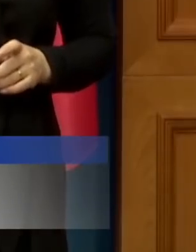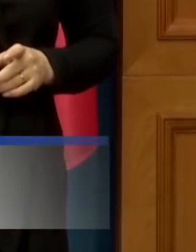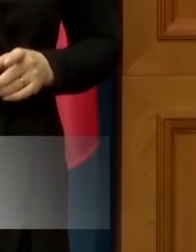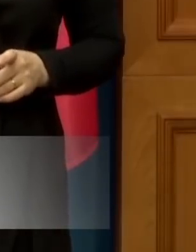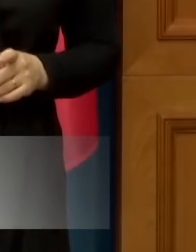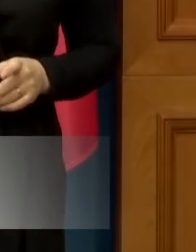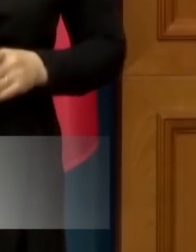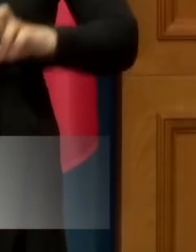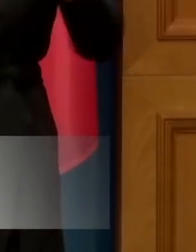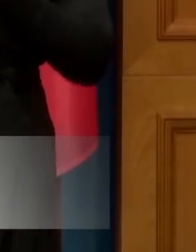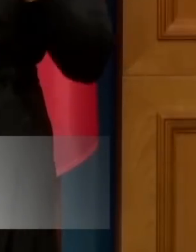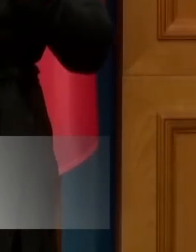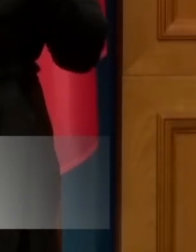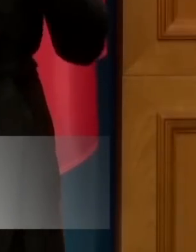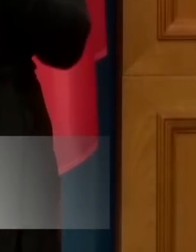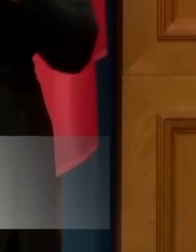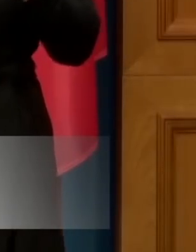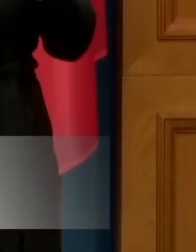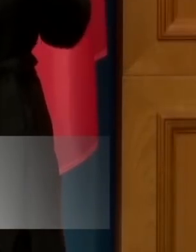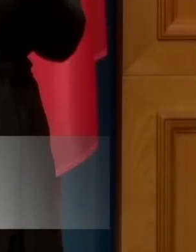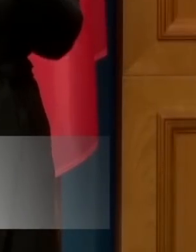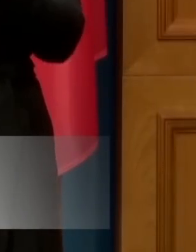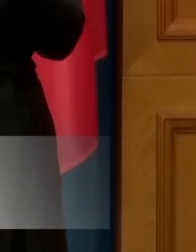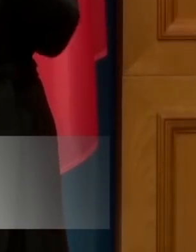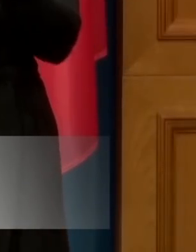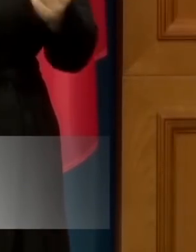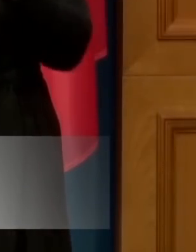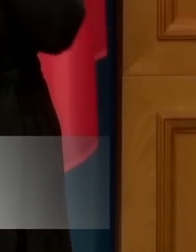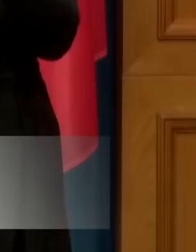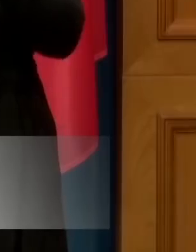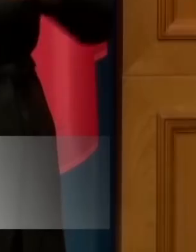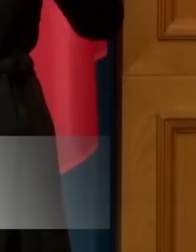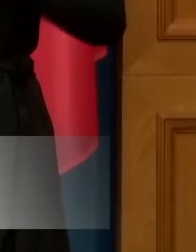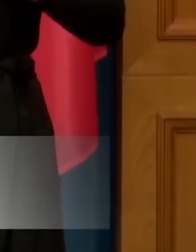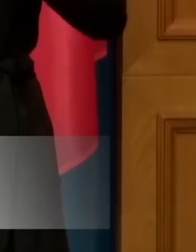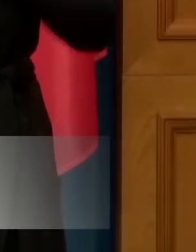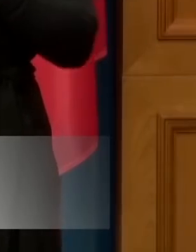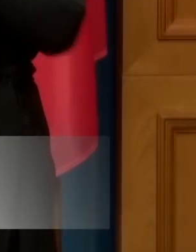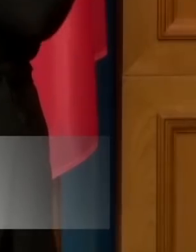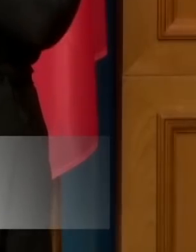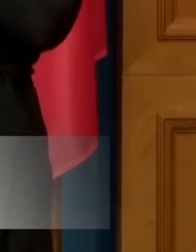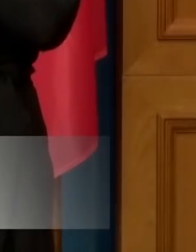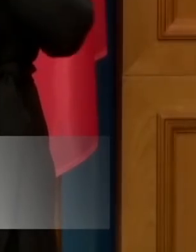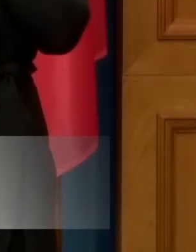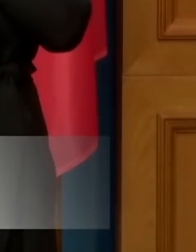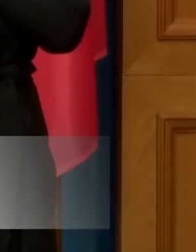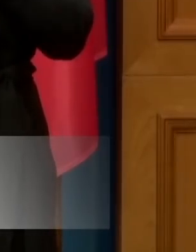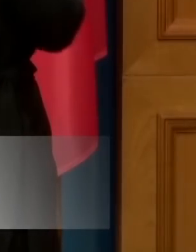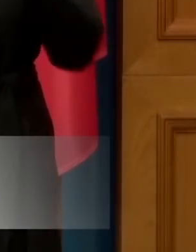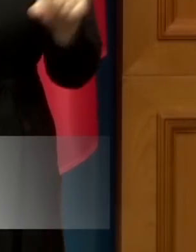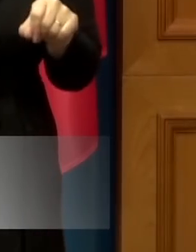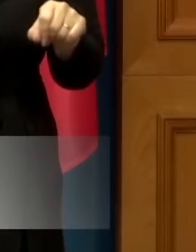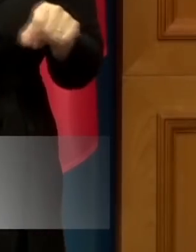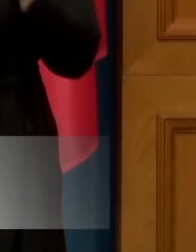тотгорыг багасгаж арилгаж өгье. Бизнес эрхлэхэд чирэгдэл хүнд суртлуудыг бууруулъя.